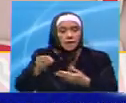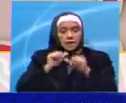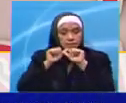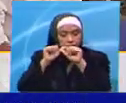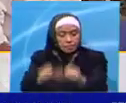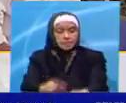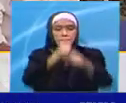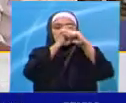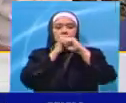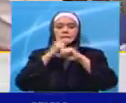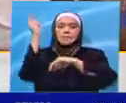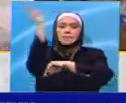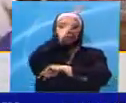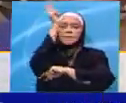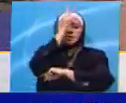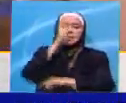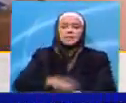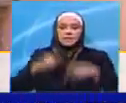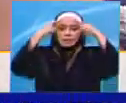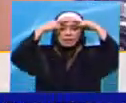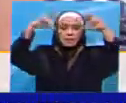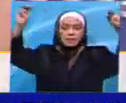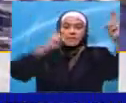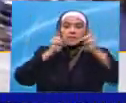kita. Perdana Menteri